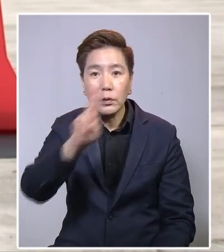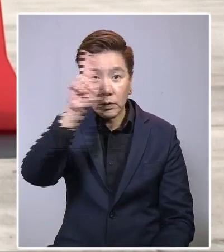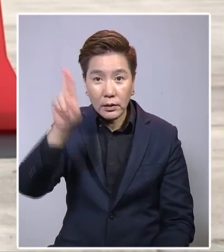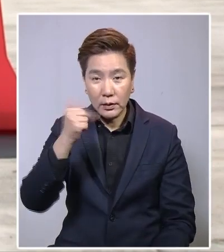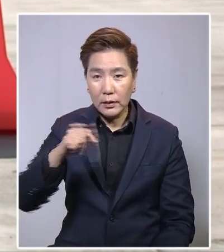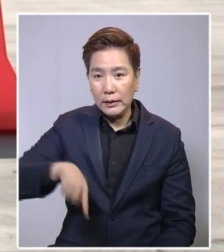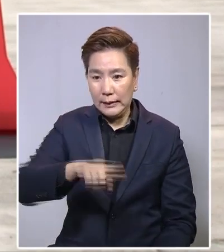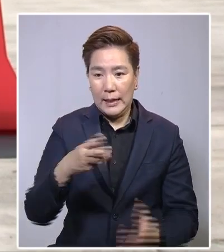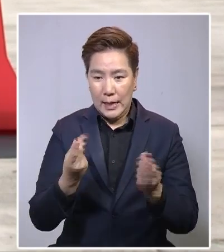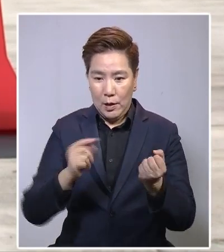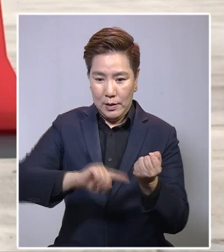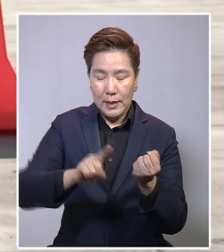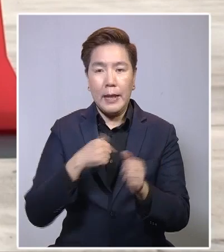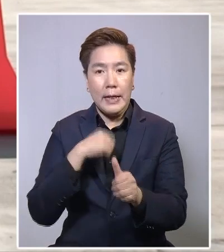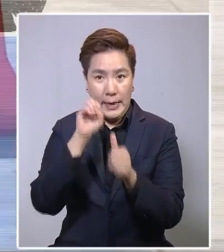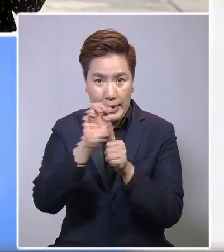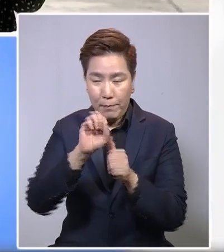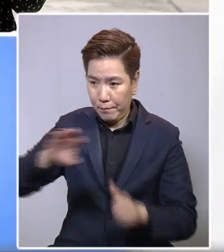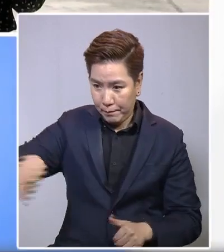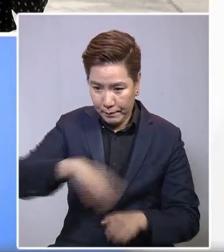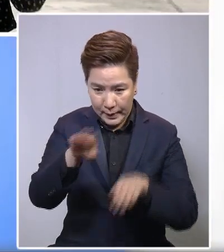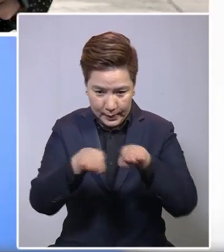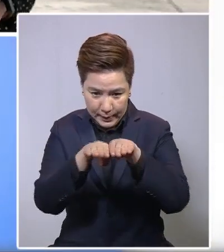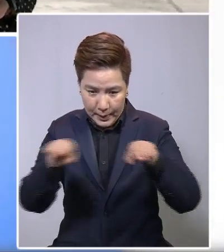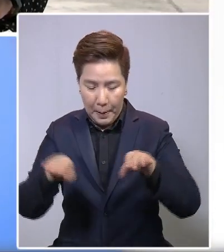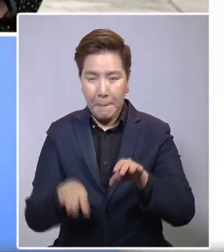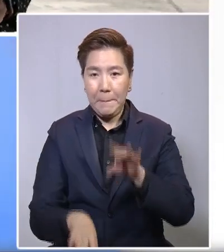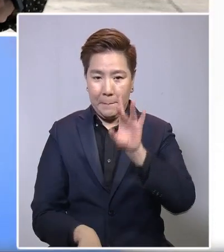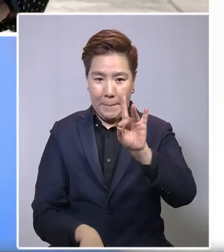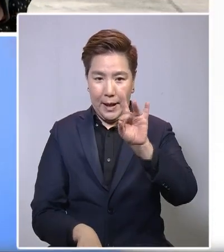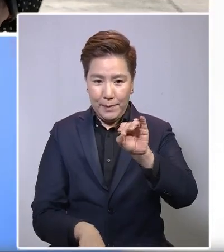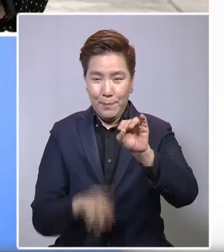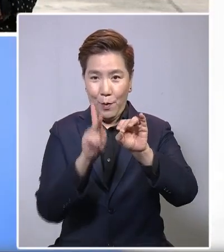การนะคะความเร็วที่แนะนำก็ควรจะไม่เกิน80กิโลเมตรต่อชั่วโมงค่ะ